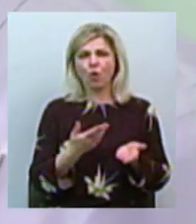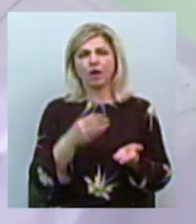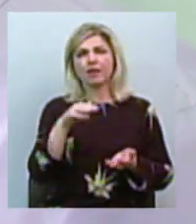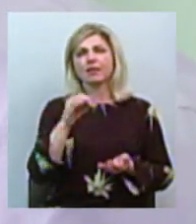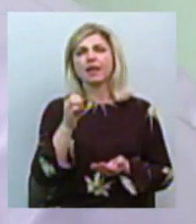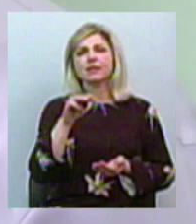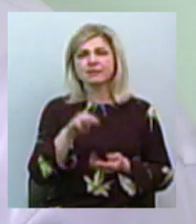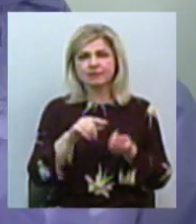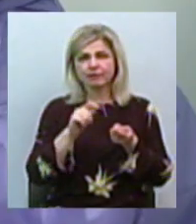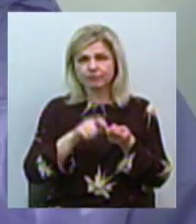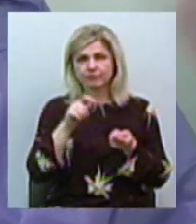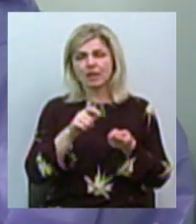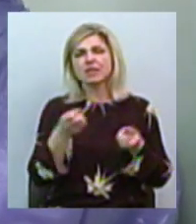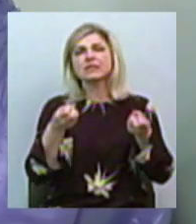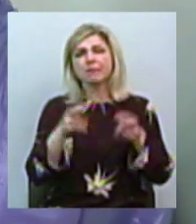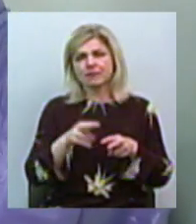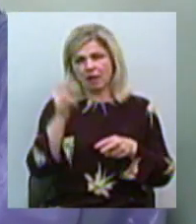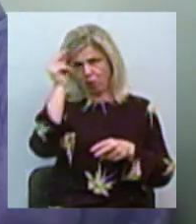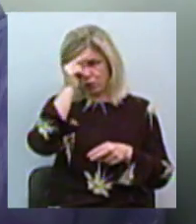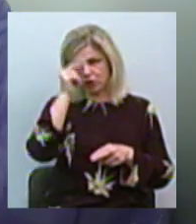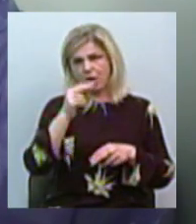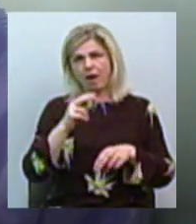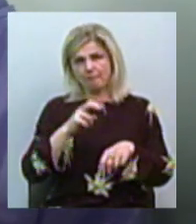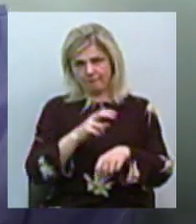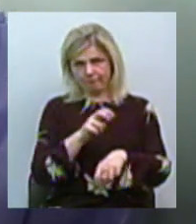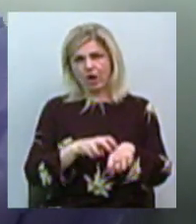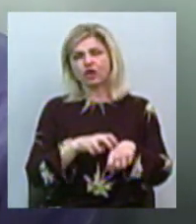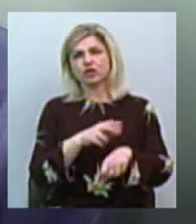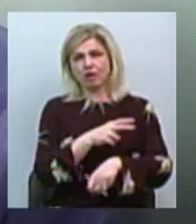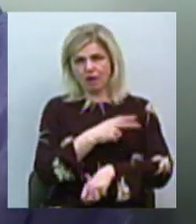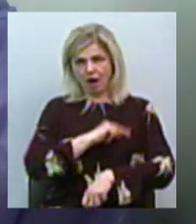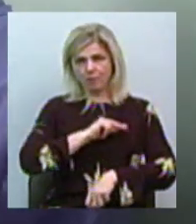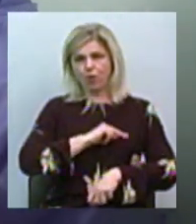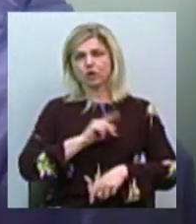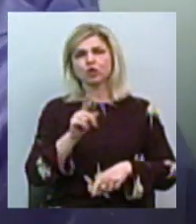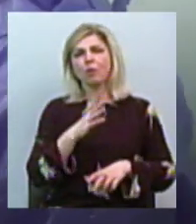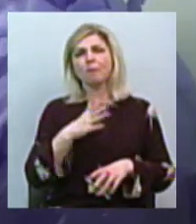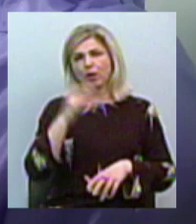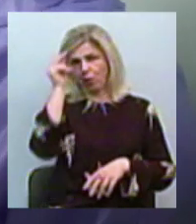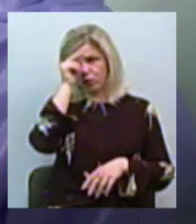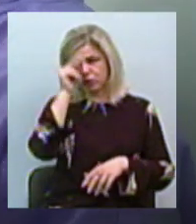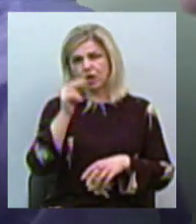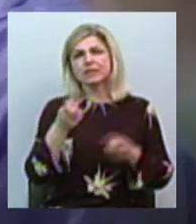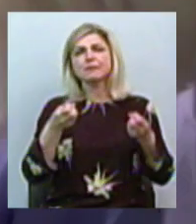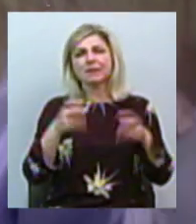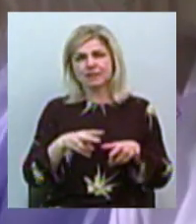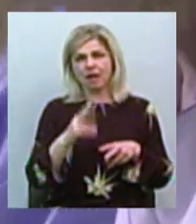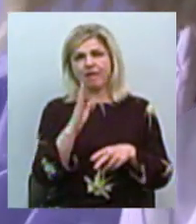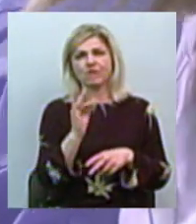Тести, мазок роблять спеціально навчені медпрацівники інфекційної лікарні, які проходили спеціальний тренінг вірусологічної